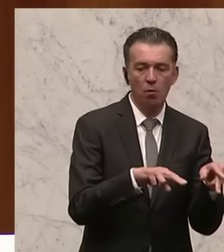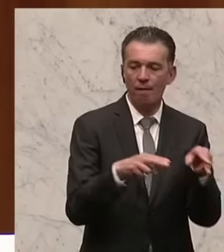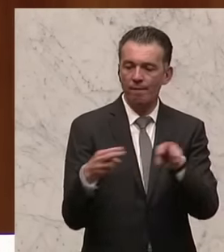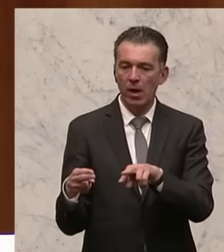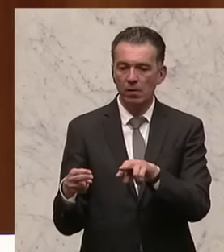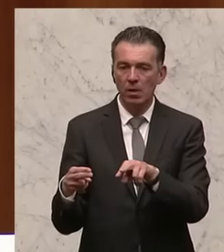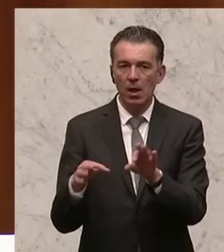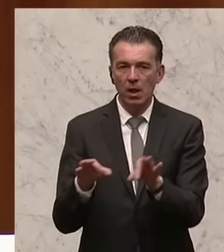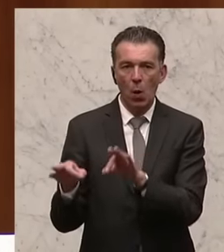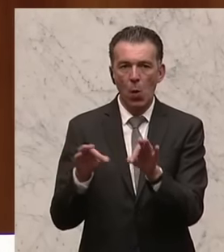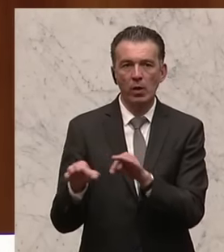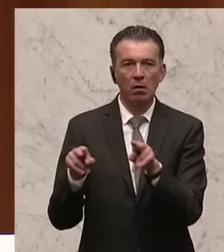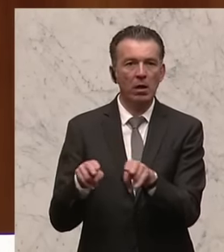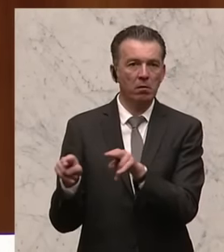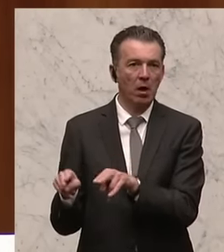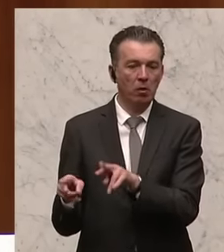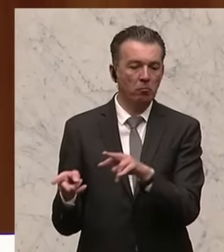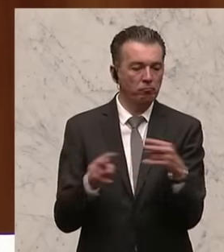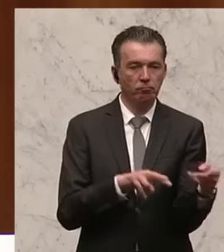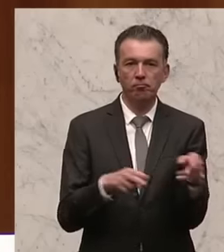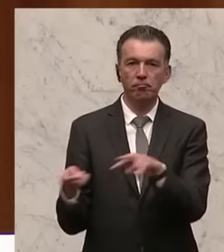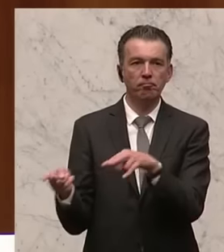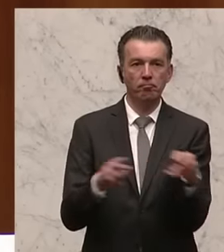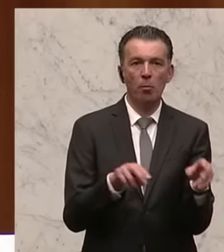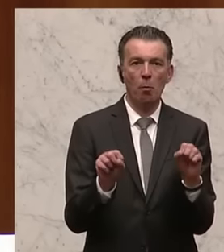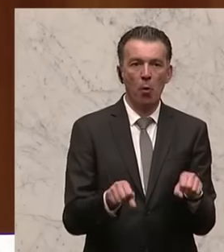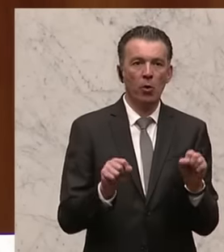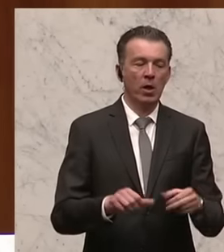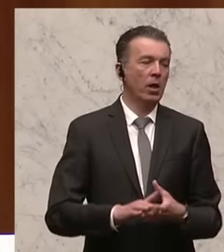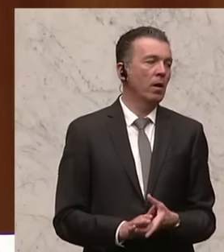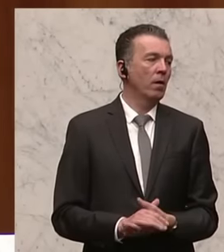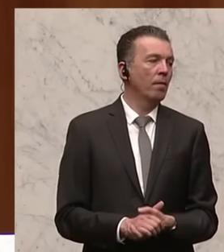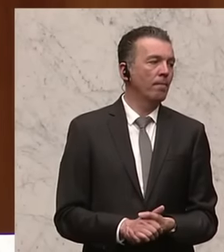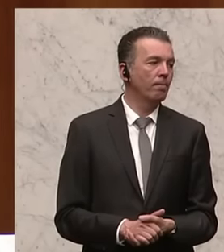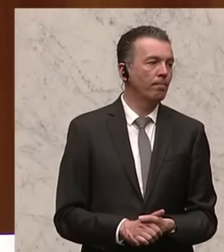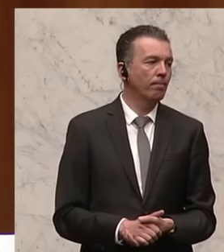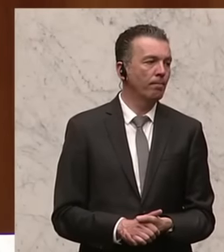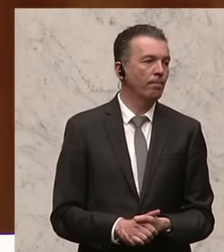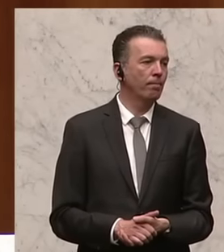Verwaltungsgerichtsbarkeit und der ordentlichen Gerichtsbarkeit, wird möglich gemacht. Damit